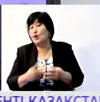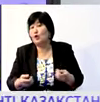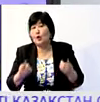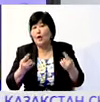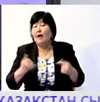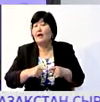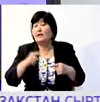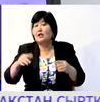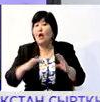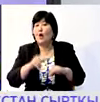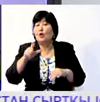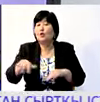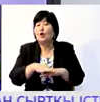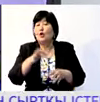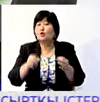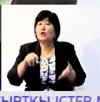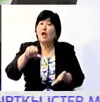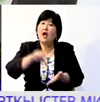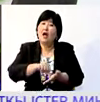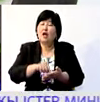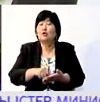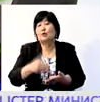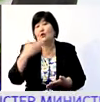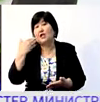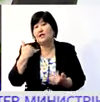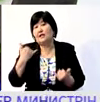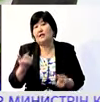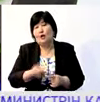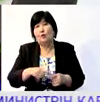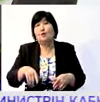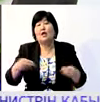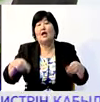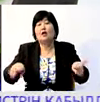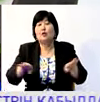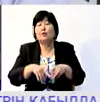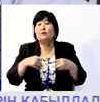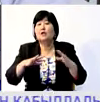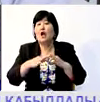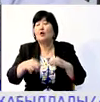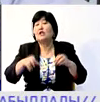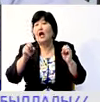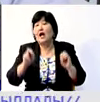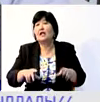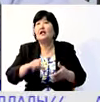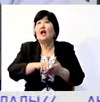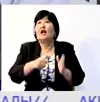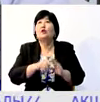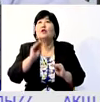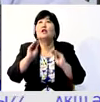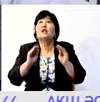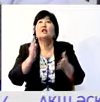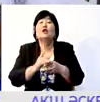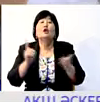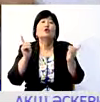Әсіресе Шалғай ауыл тұрғындарының сотқа қатысуы жеңілдетілді. Бұл үшін әкімдіктерімен бірлесіп бірқатар ауылдарда арнайы кабинеттер жасақталған.